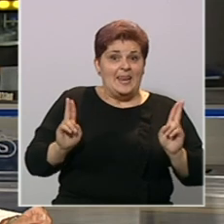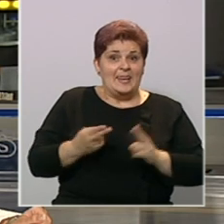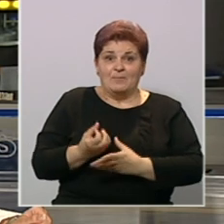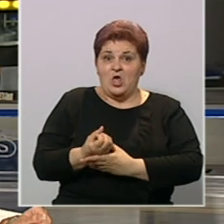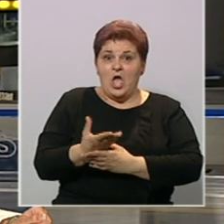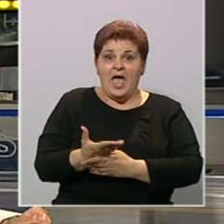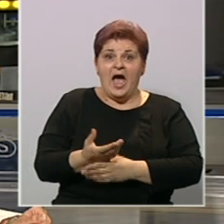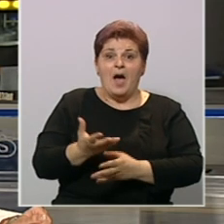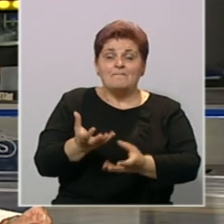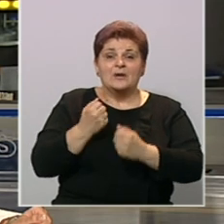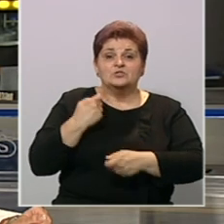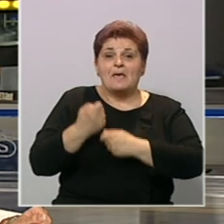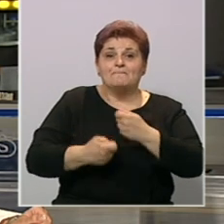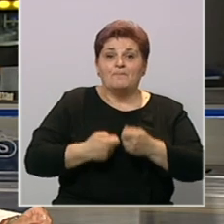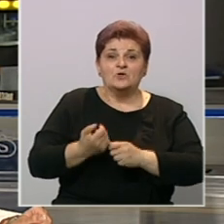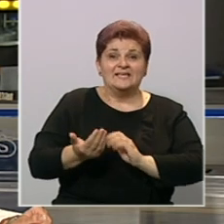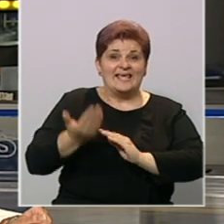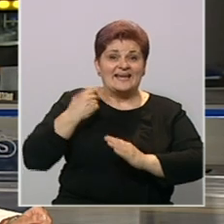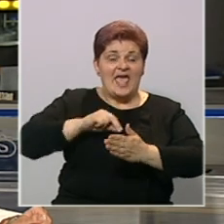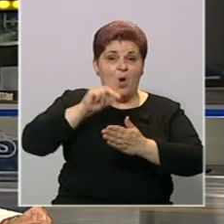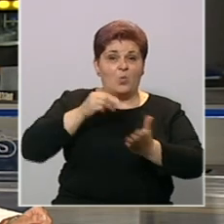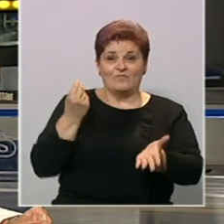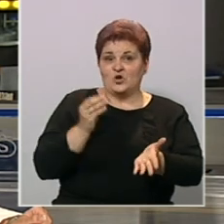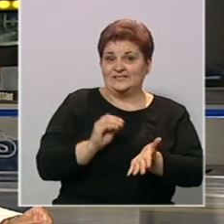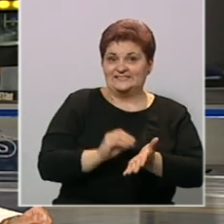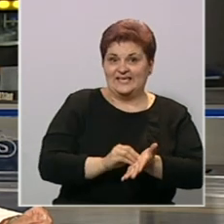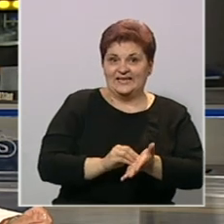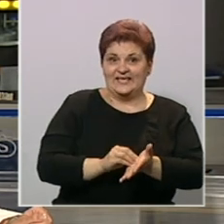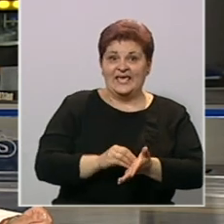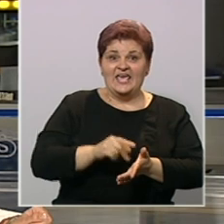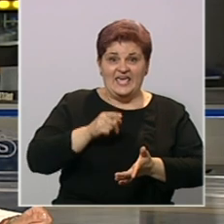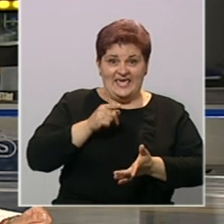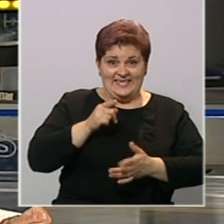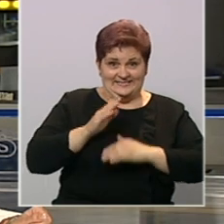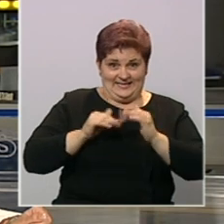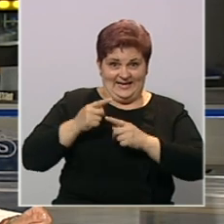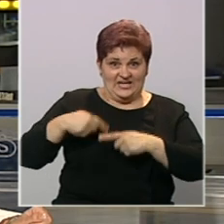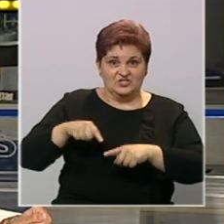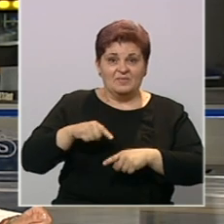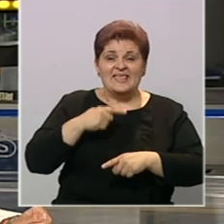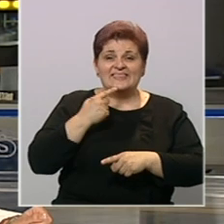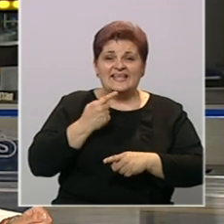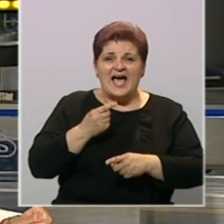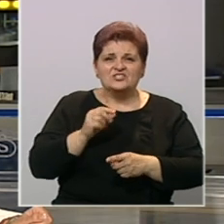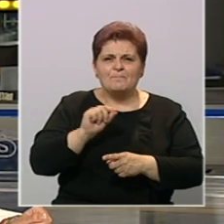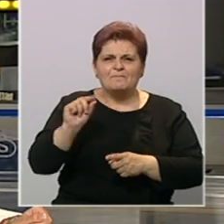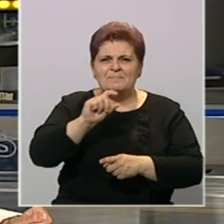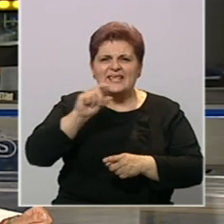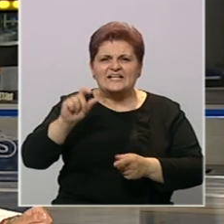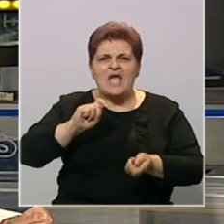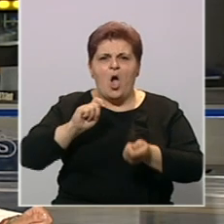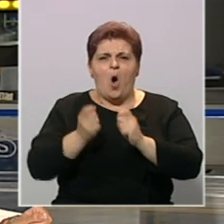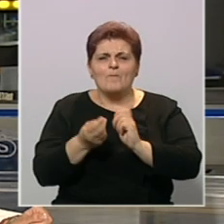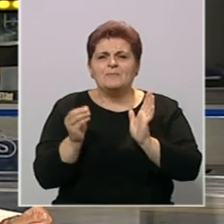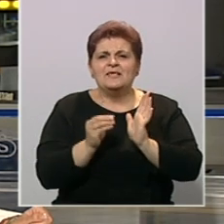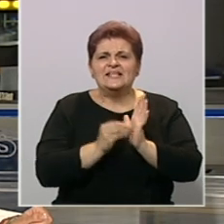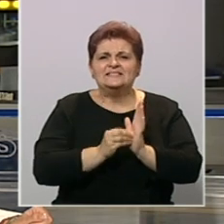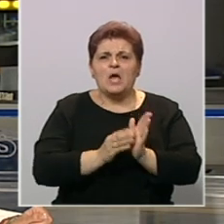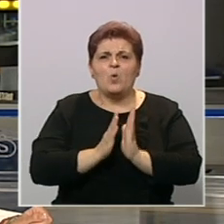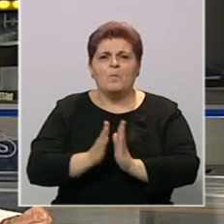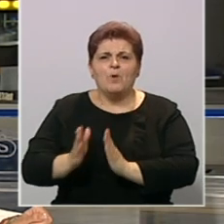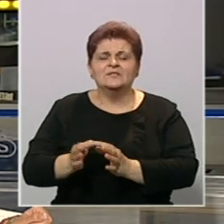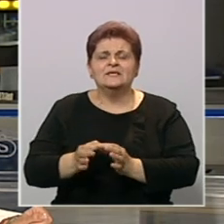nemogućnosti realizacije preuzetog posla po ranije ugovorenoj cijeni. Iz ovog sektora traže primjenu klauzule o promjenjivosti cijene u